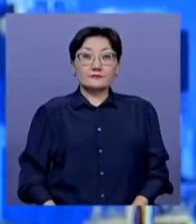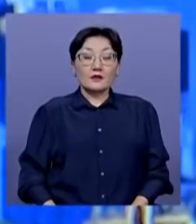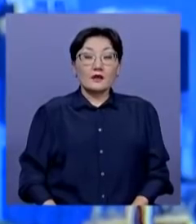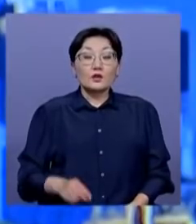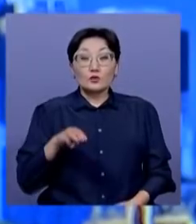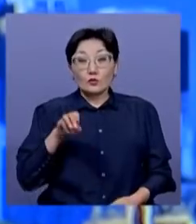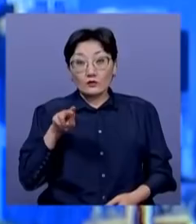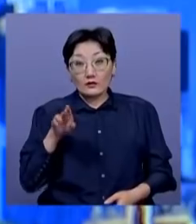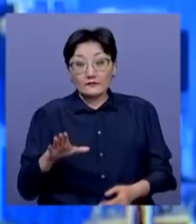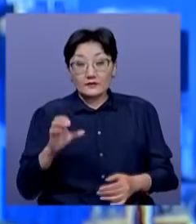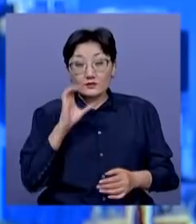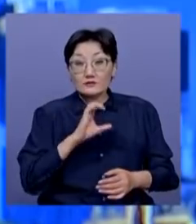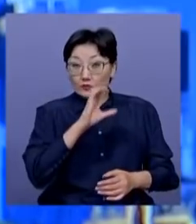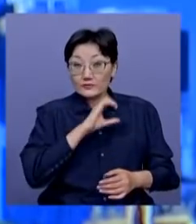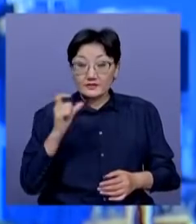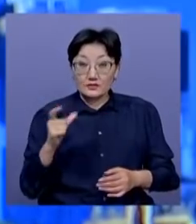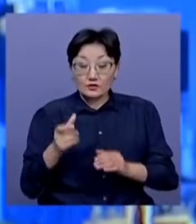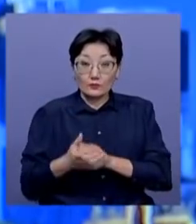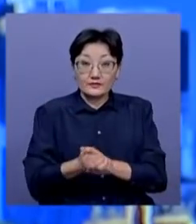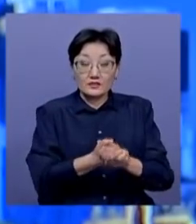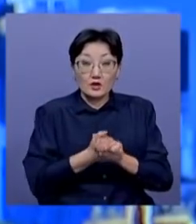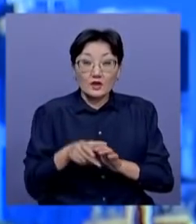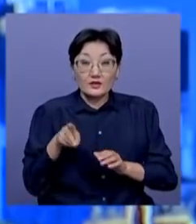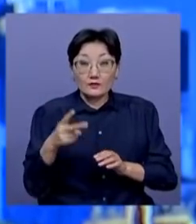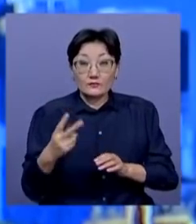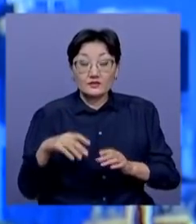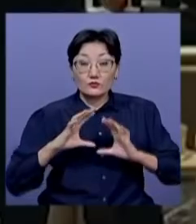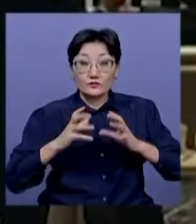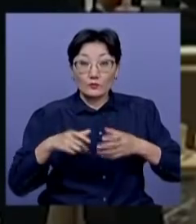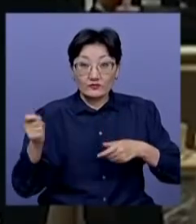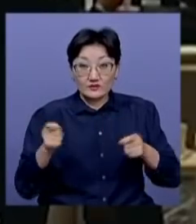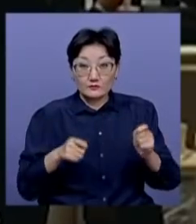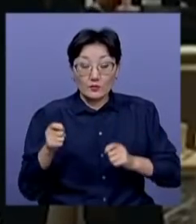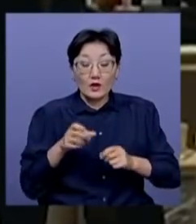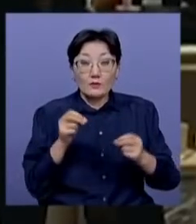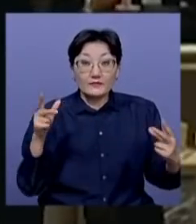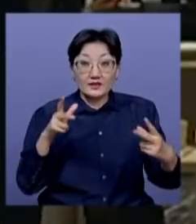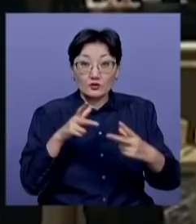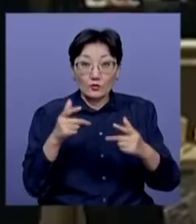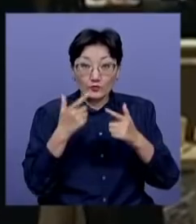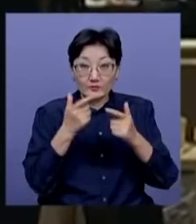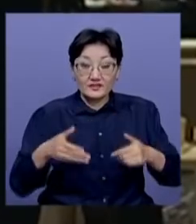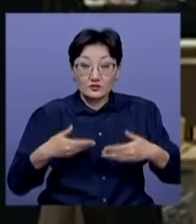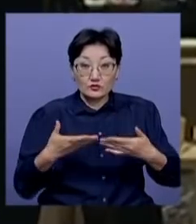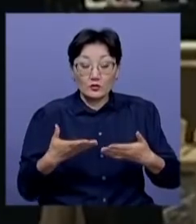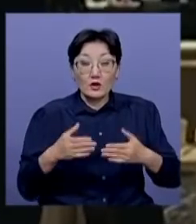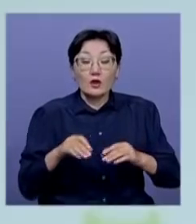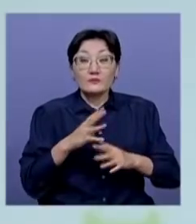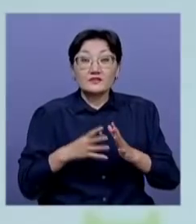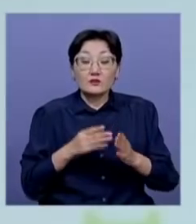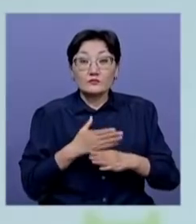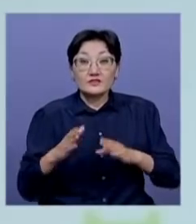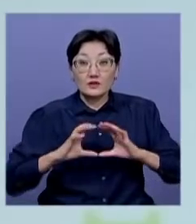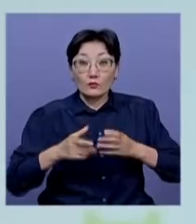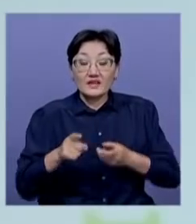Қасым Жомарт Тоқаев солтүстік экономикалық ынтымақтастық 2020 халықаралық форумында бейне үндеу жасады. COVID-19-дан кейінгі